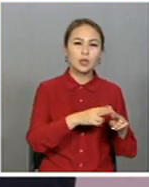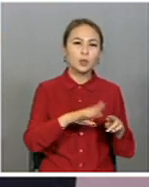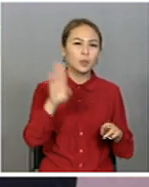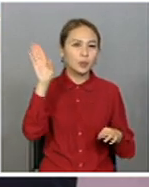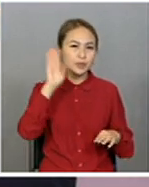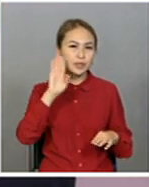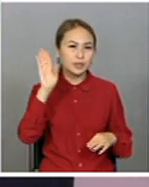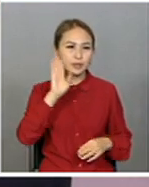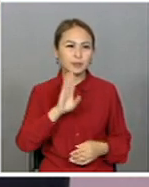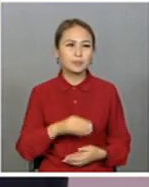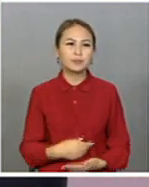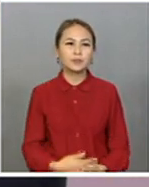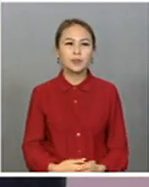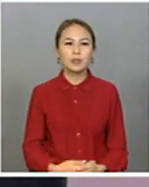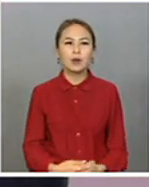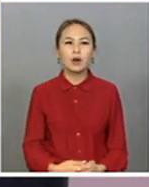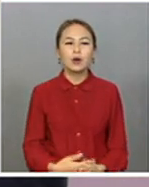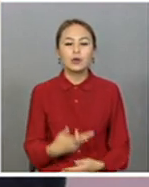болар өзені.